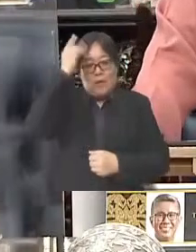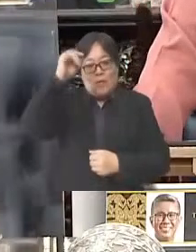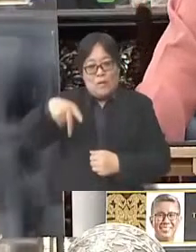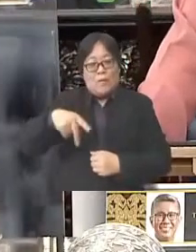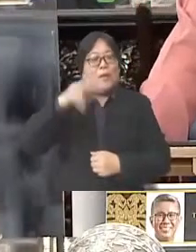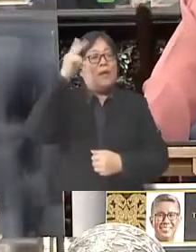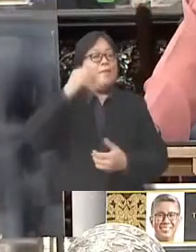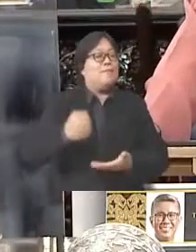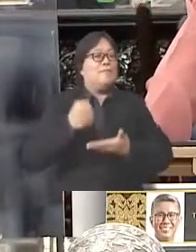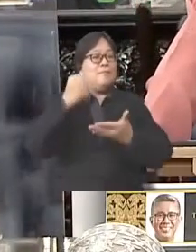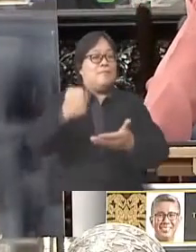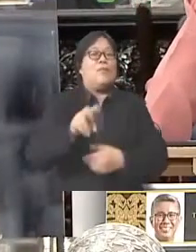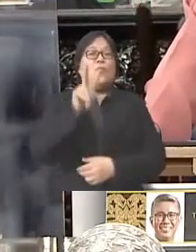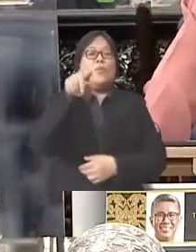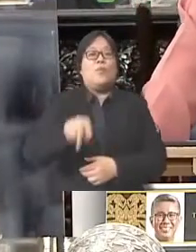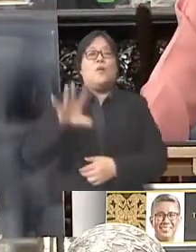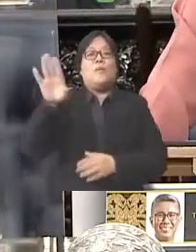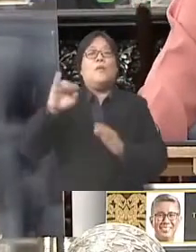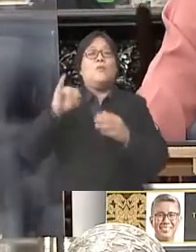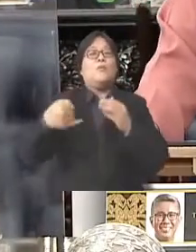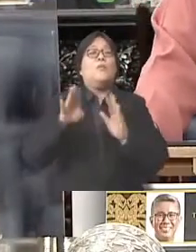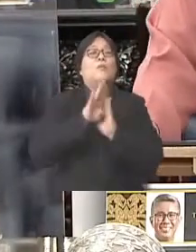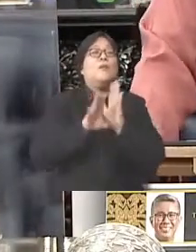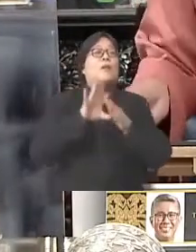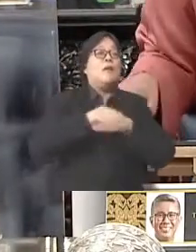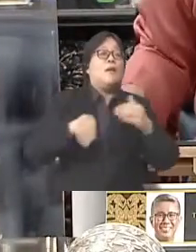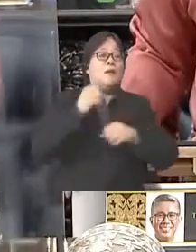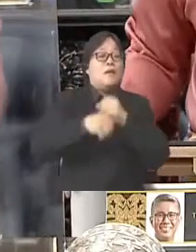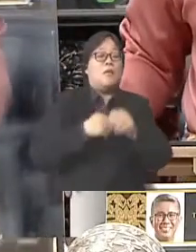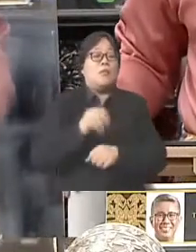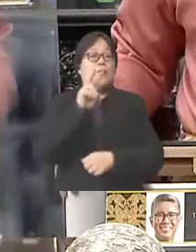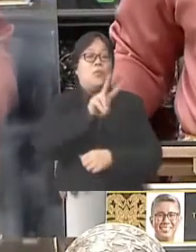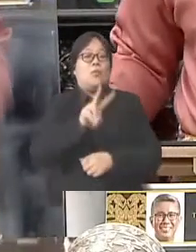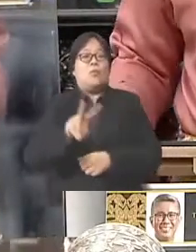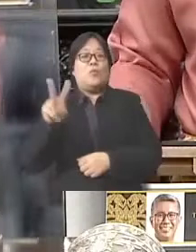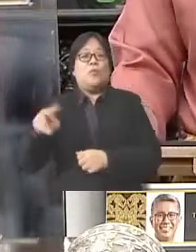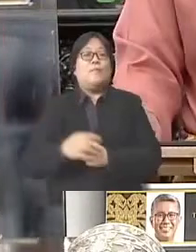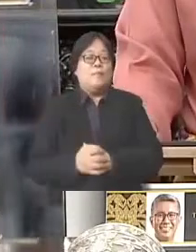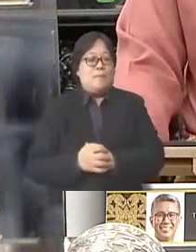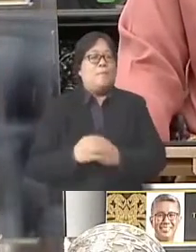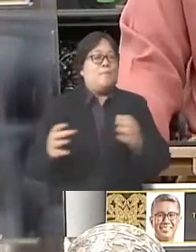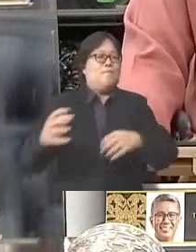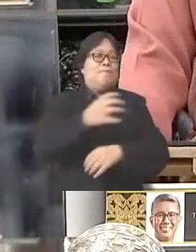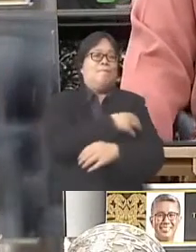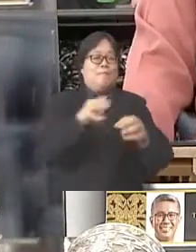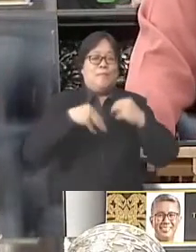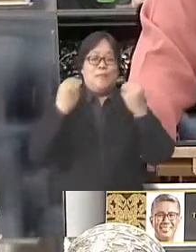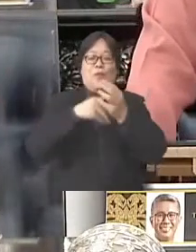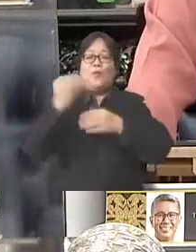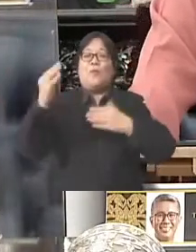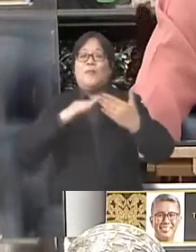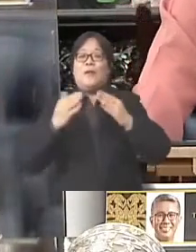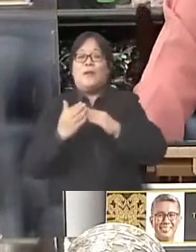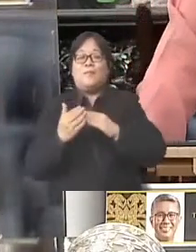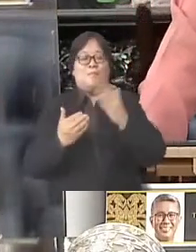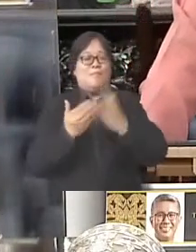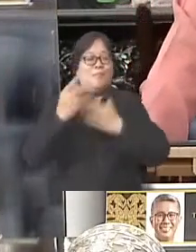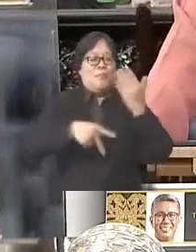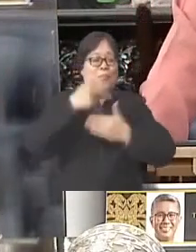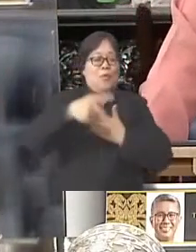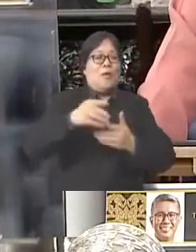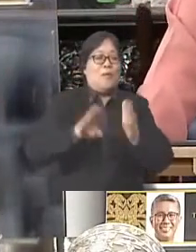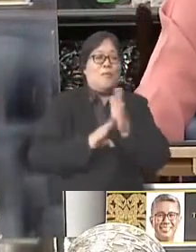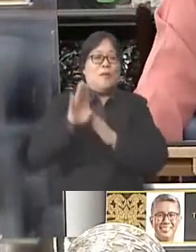kerajaan membutuhkan 20 kali mobil yang kita bagi tahun judul untuk terus memperkosanya pembangunan masyarakat 2 Bandar laundry